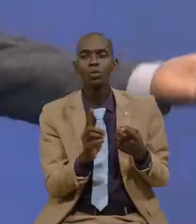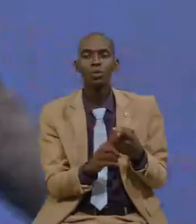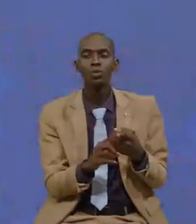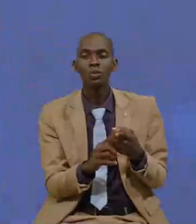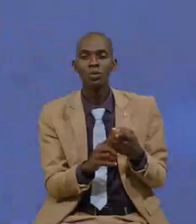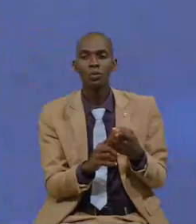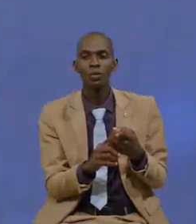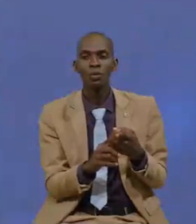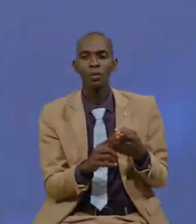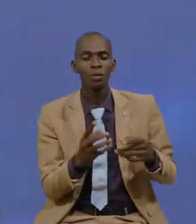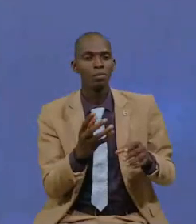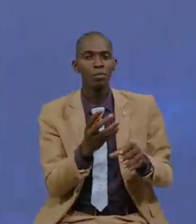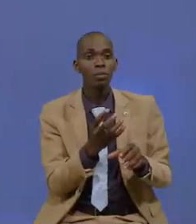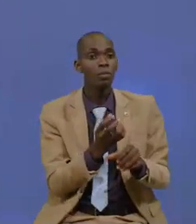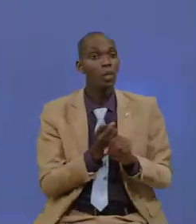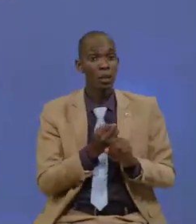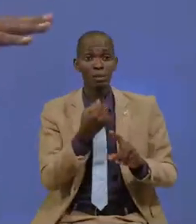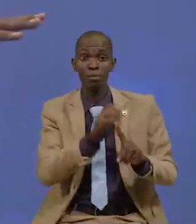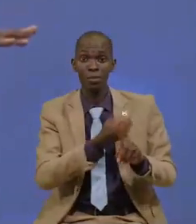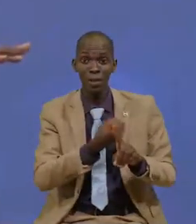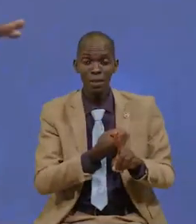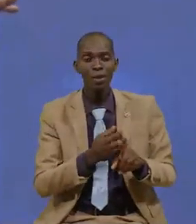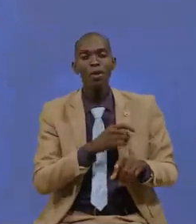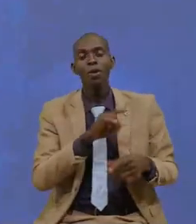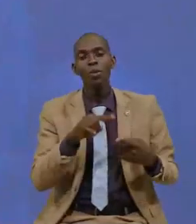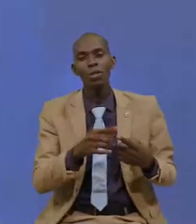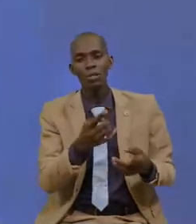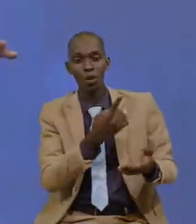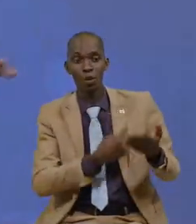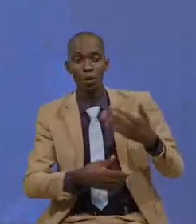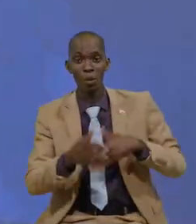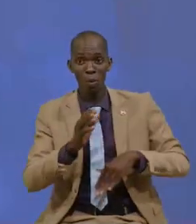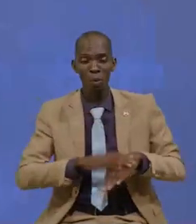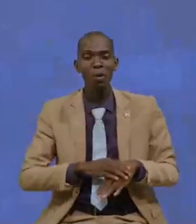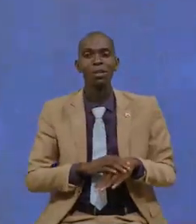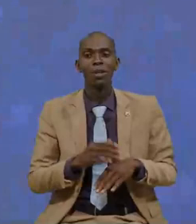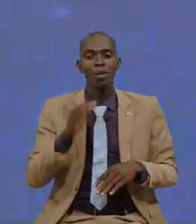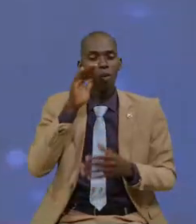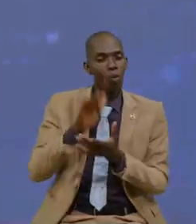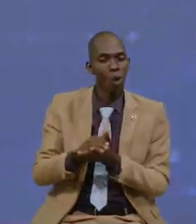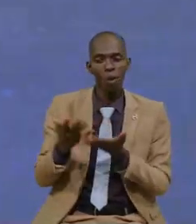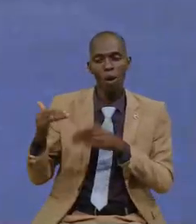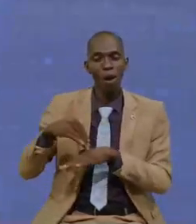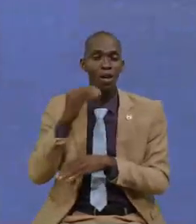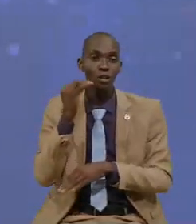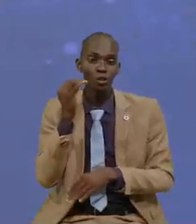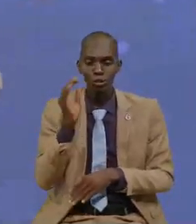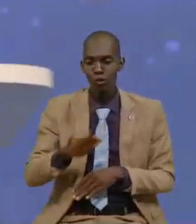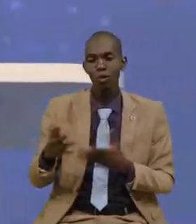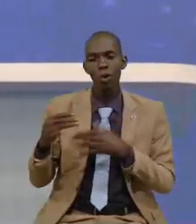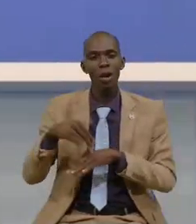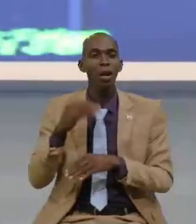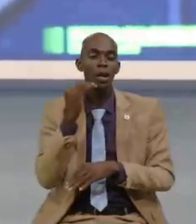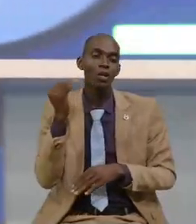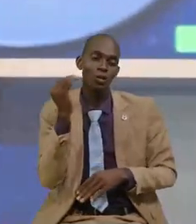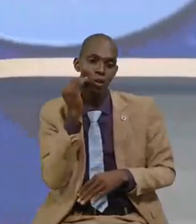et ils vont prendre le salaire et comme ils retournent, et les enfants à la maison, la femme à la maison, on a besoin